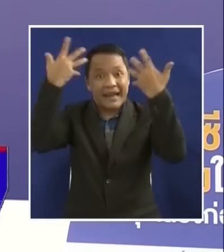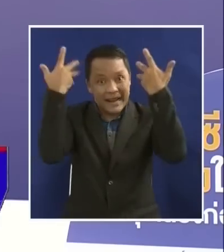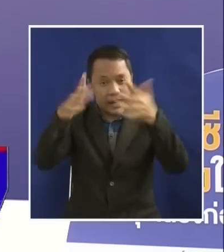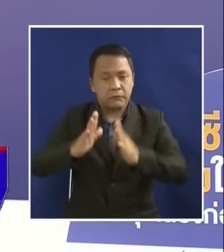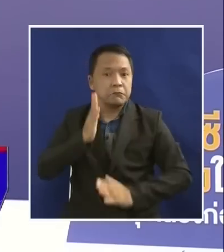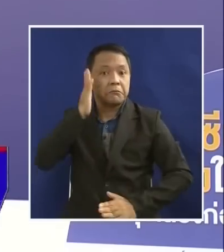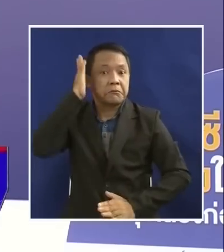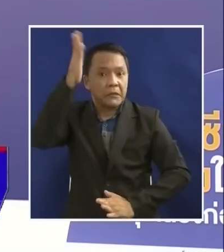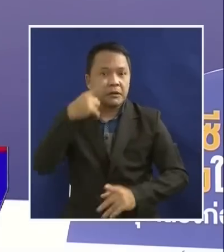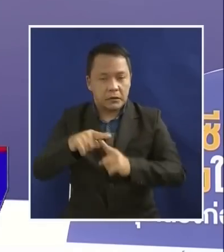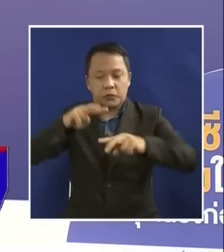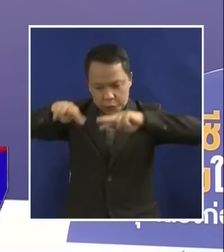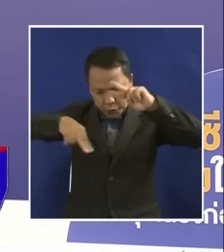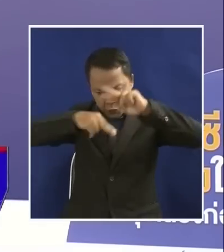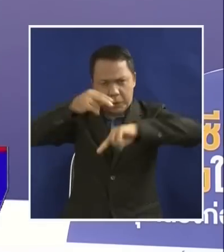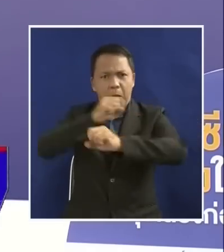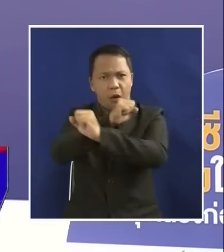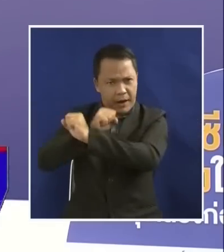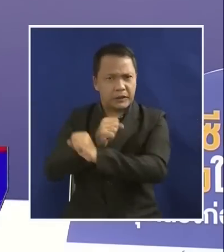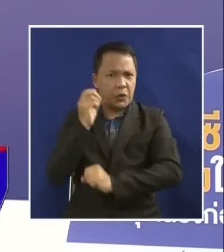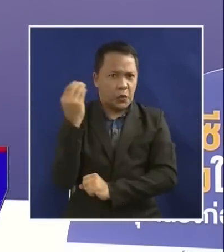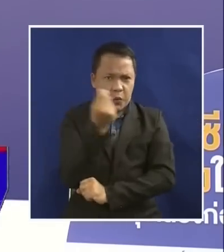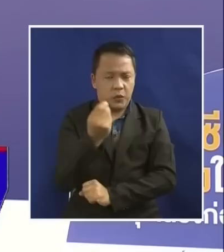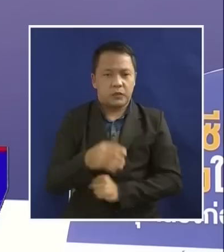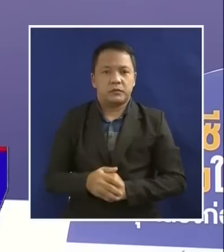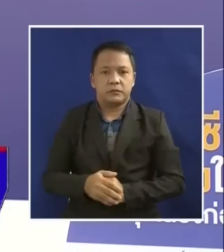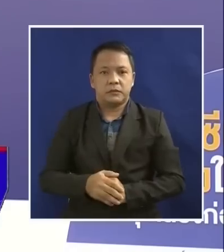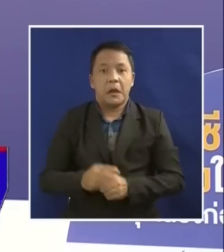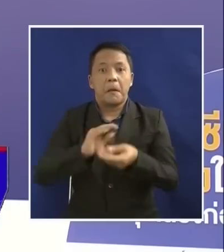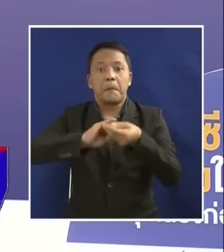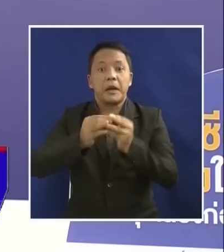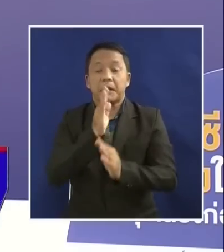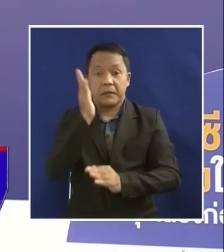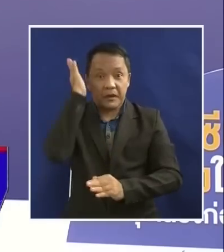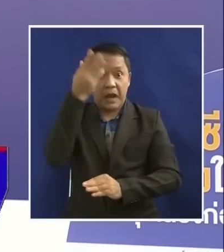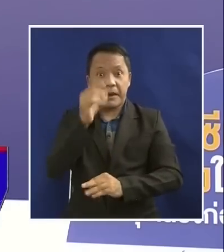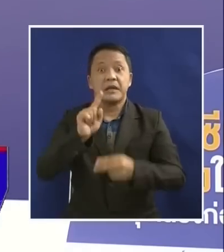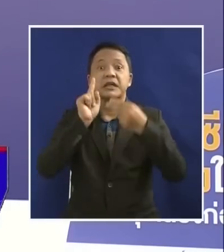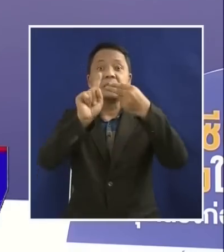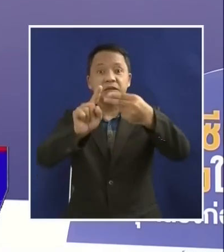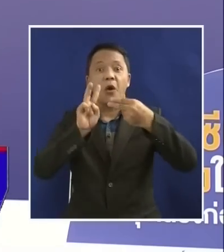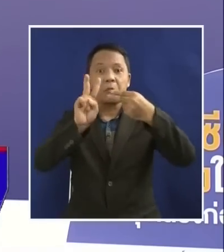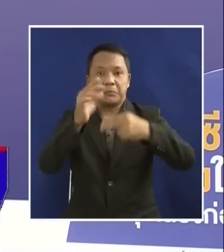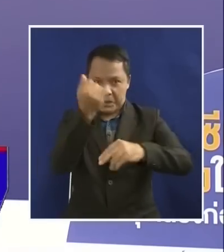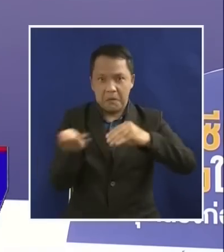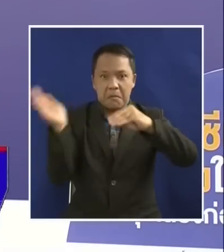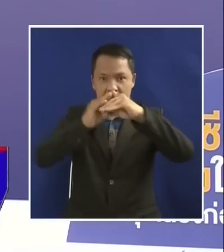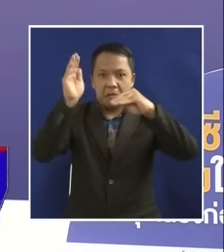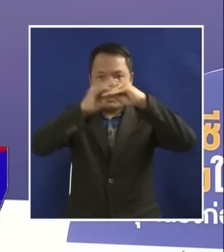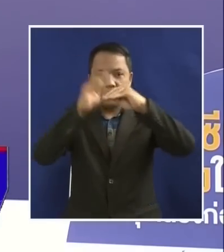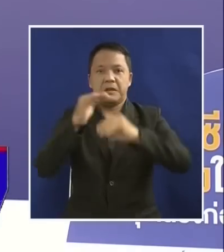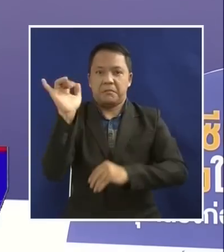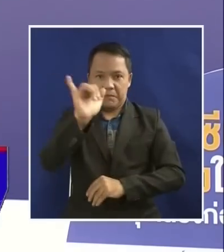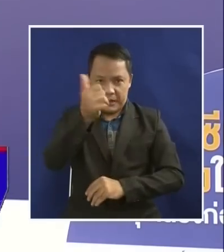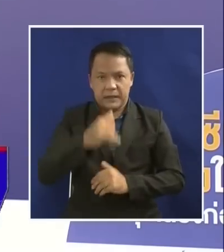เราจะต้องรีบคุมสถานการณ์ให้ได้โดยเร็วเพราะมิฉะนั้นตัวเลขที่บอกว่า 10,000 20,000 ต่อวันคงเกิดขึ้นได้